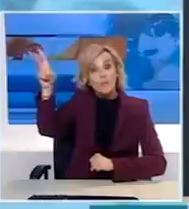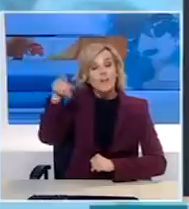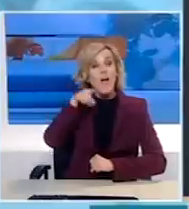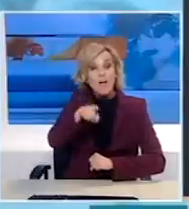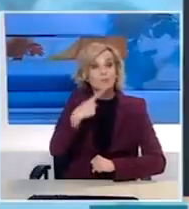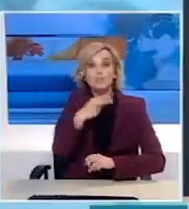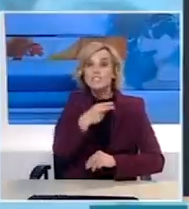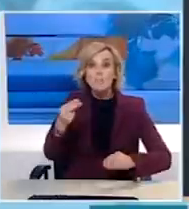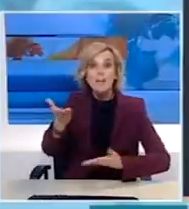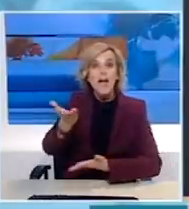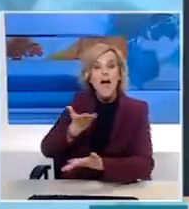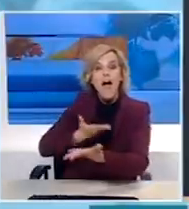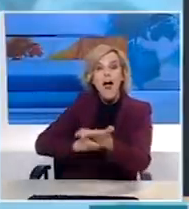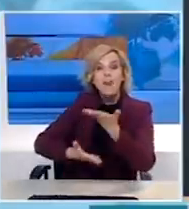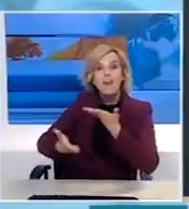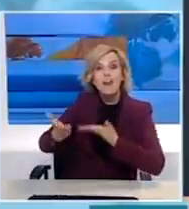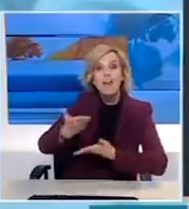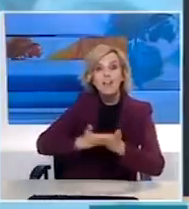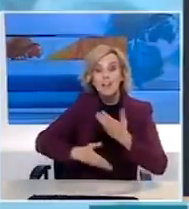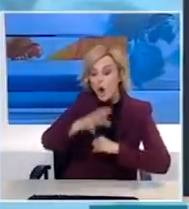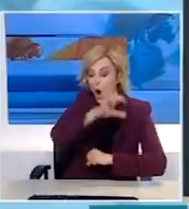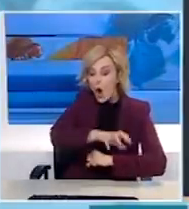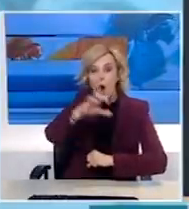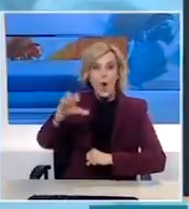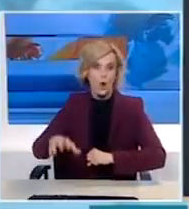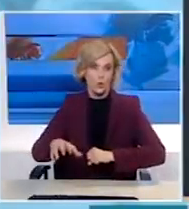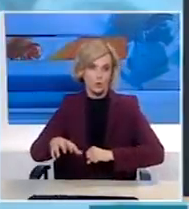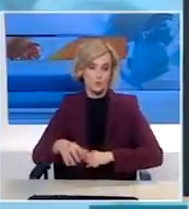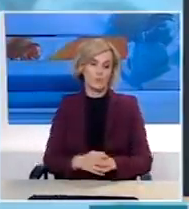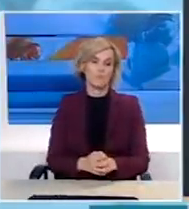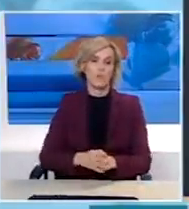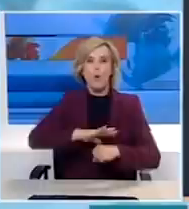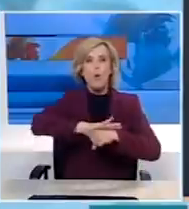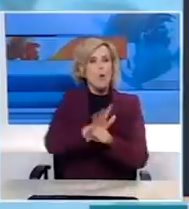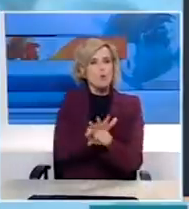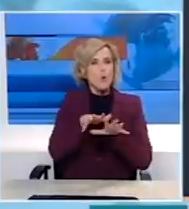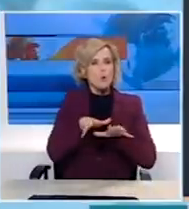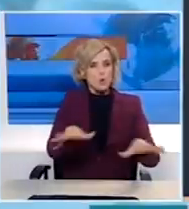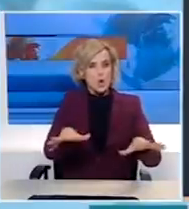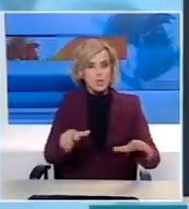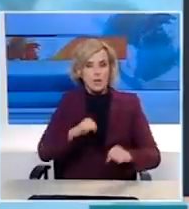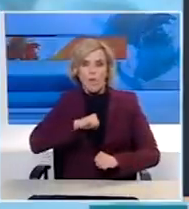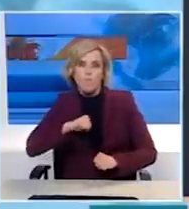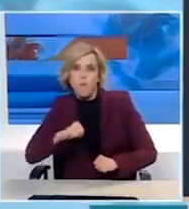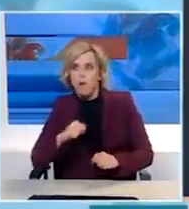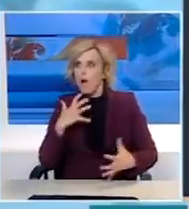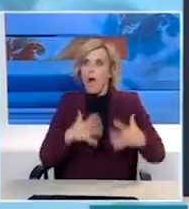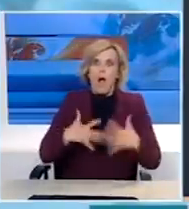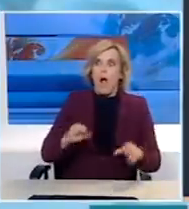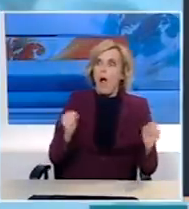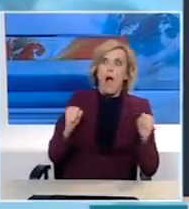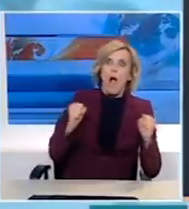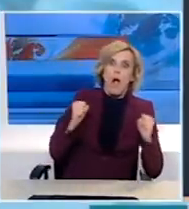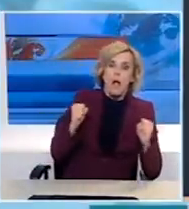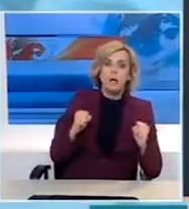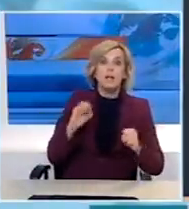εχθρό. Ο κορονοϊός έχει δημιουργήσει τη δική του μορφή πανικού και φόβου. Έχει αλλάξει